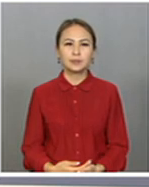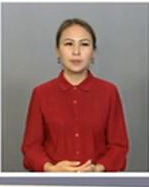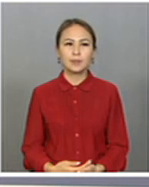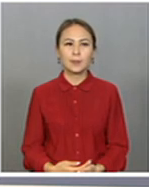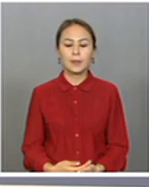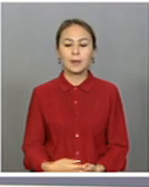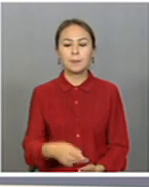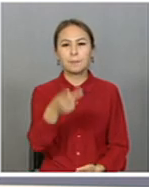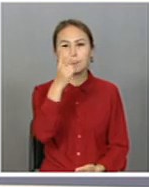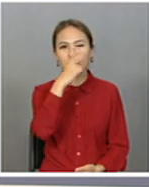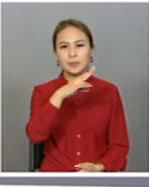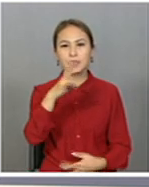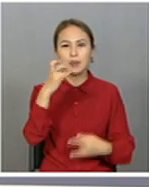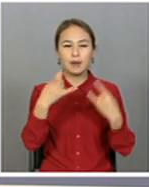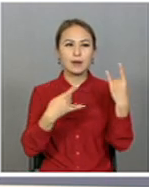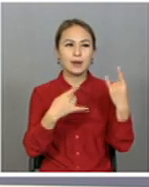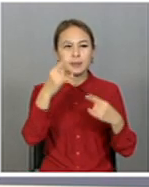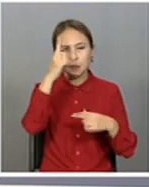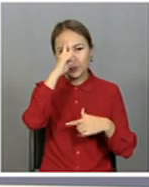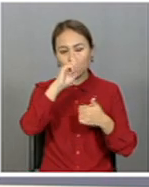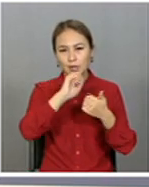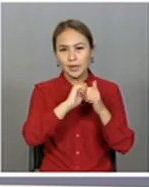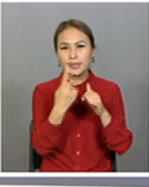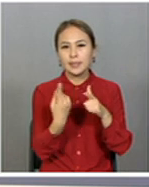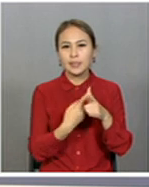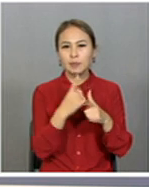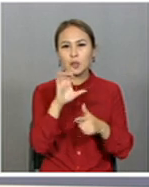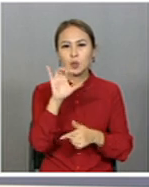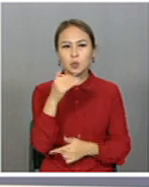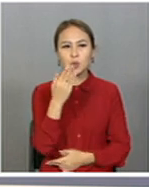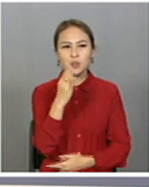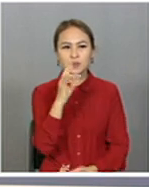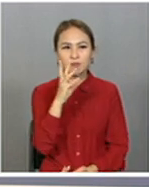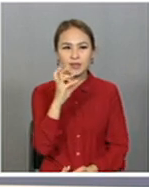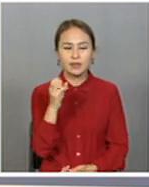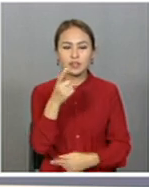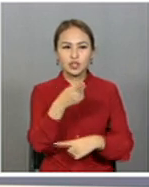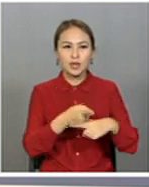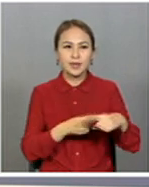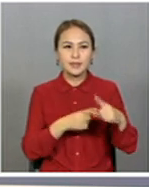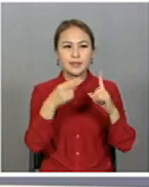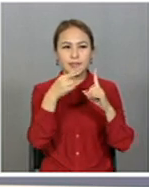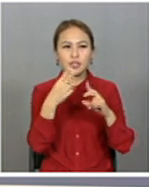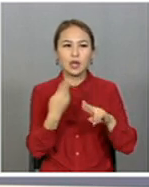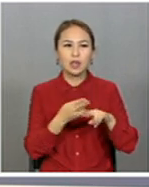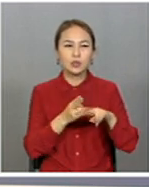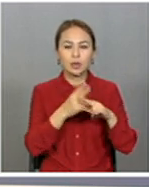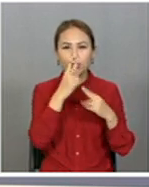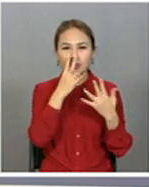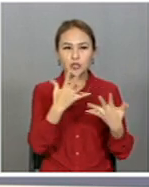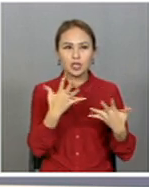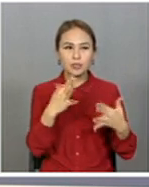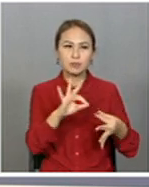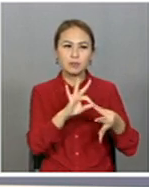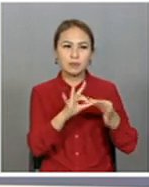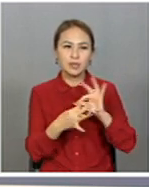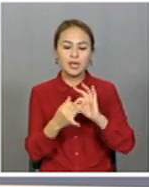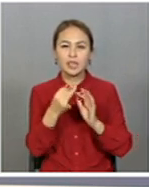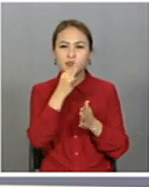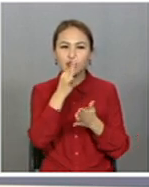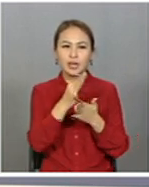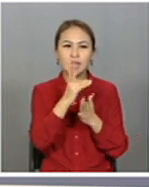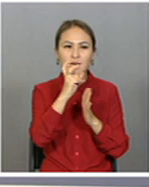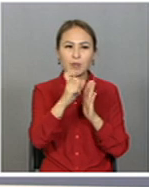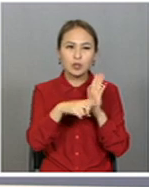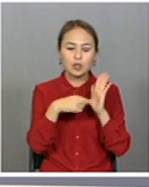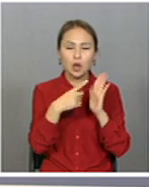Посмотрите на экран, запомните. Имя существительное – часть речи, которая обозначает предмет и